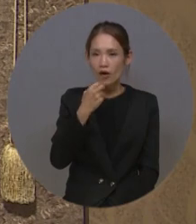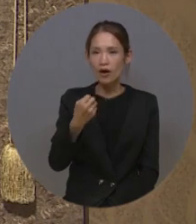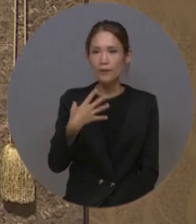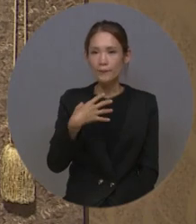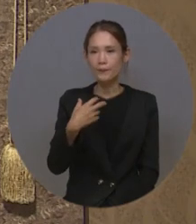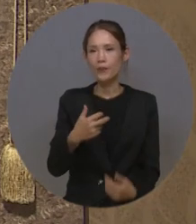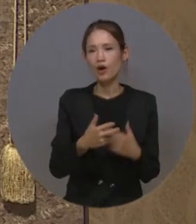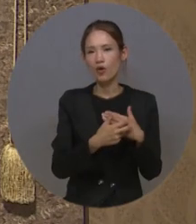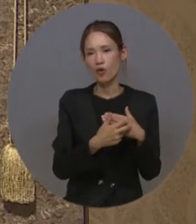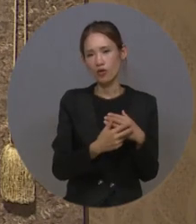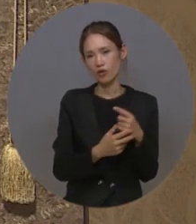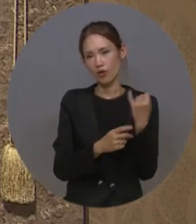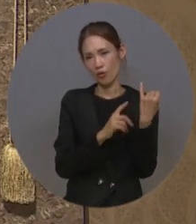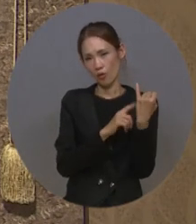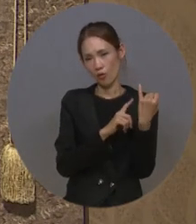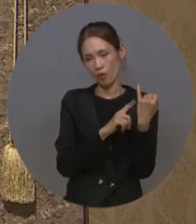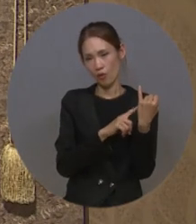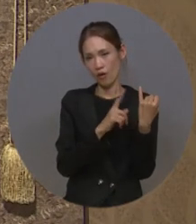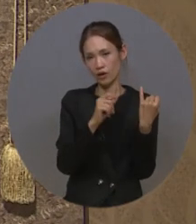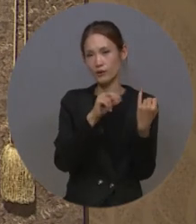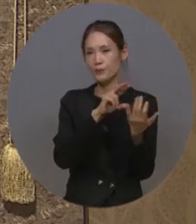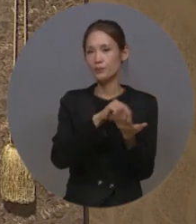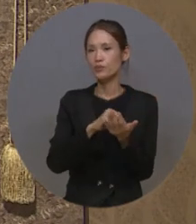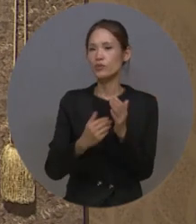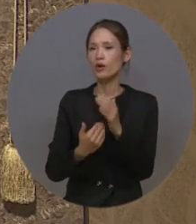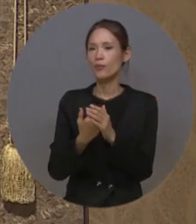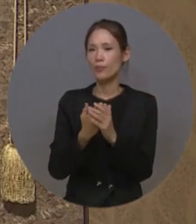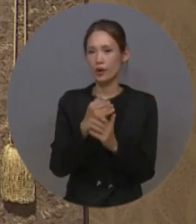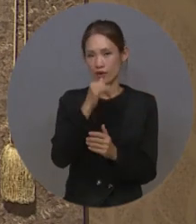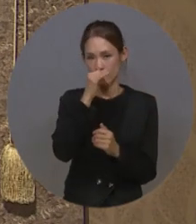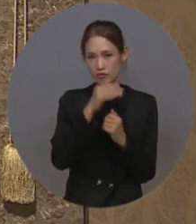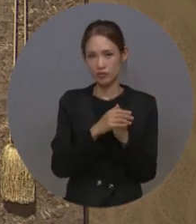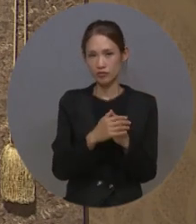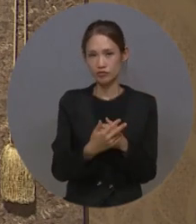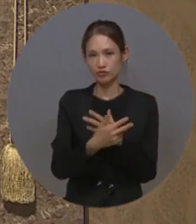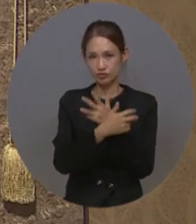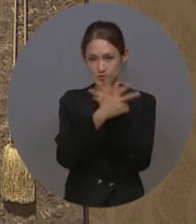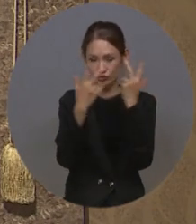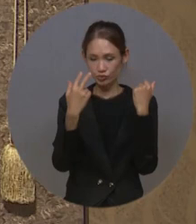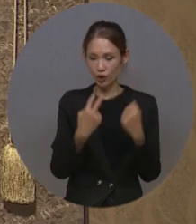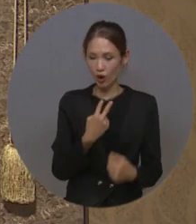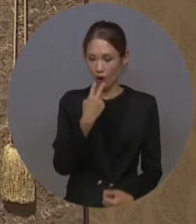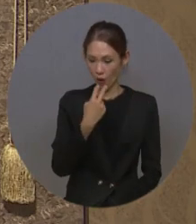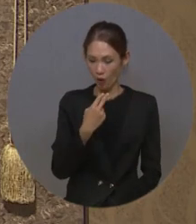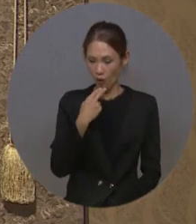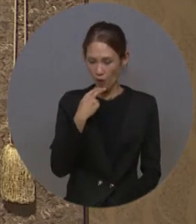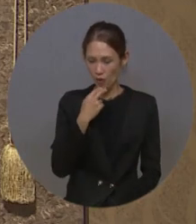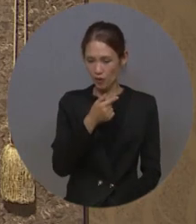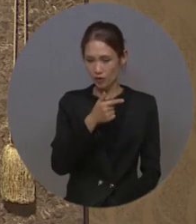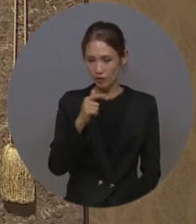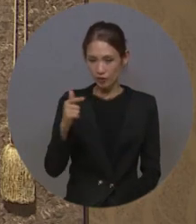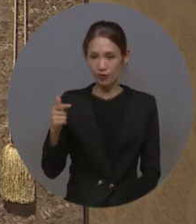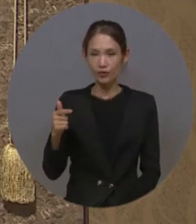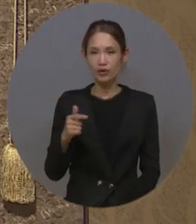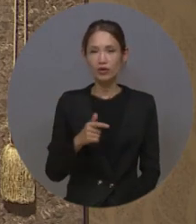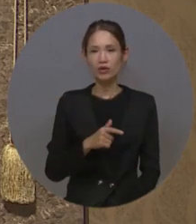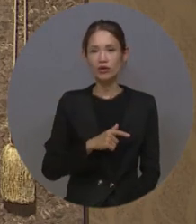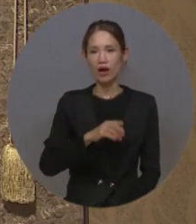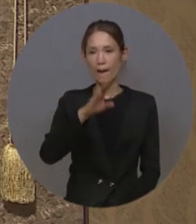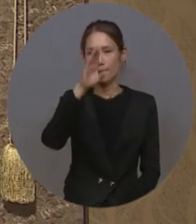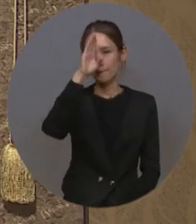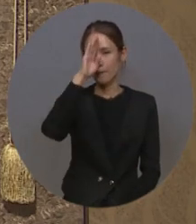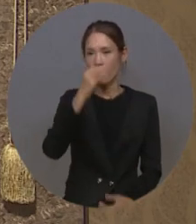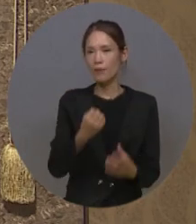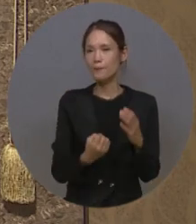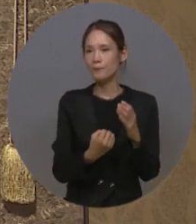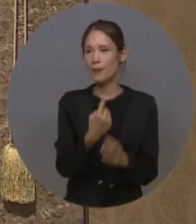어머니가 그런 증상들을 유발한다는. 예. 수면무호흡증 온갖 질환들의 원인이 된다는 것을 알고